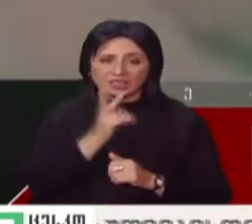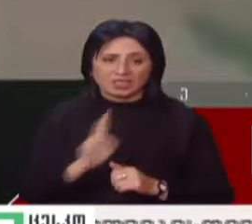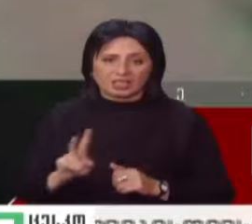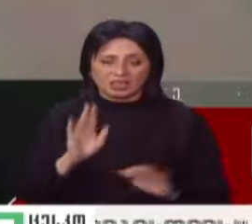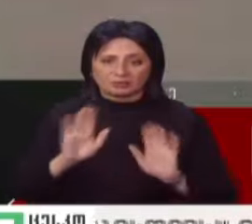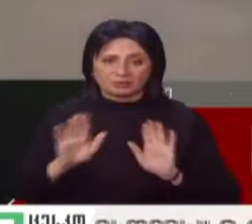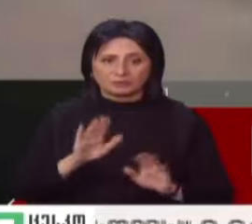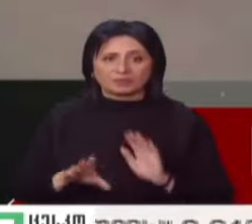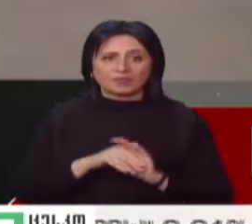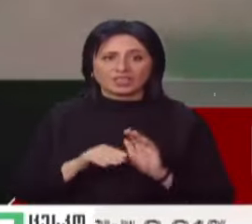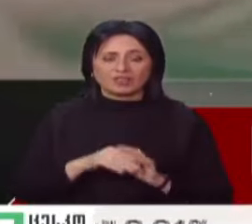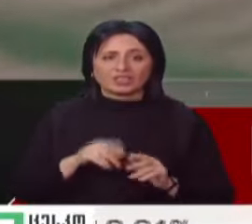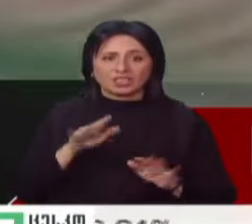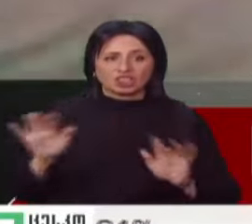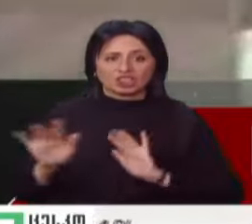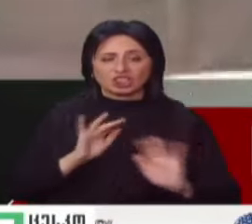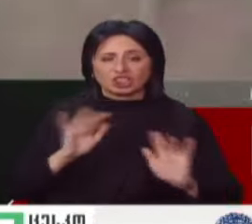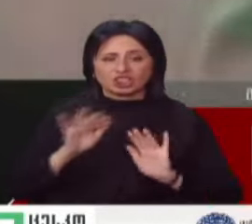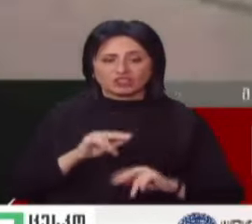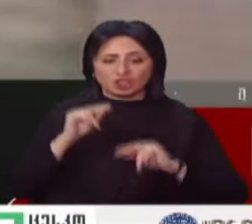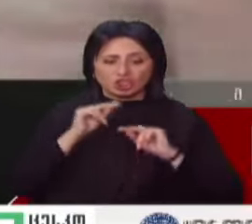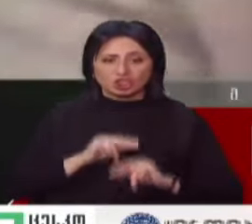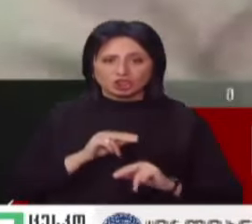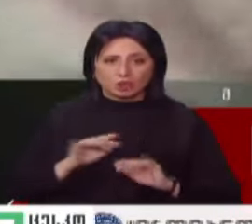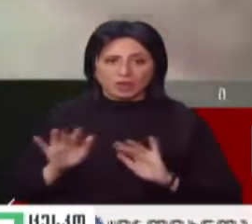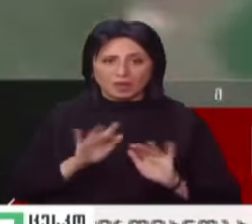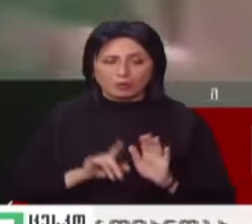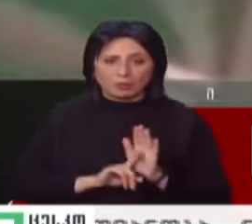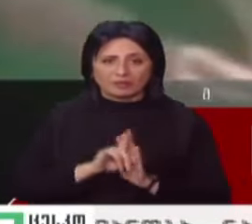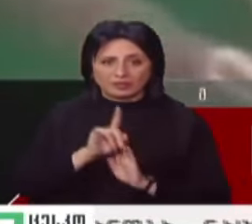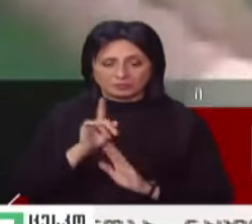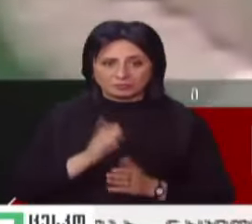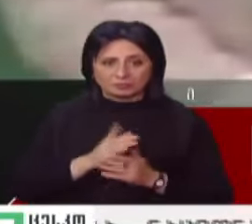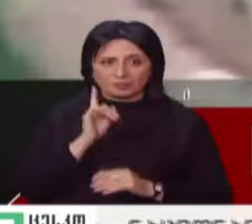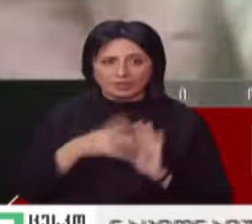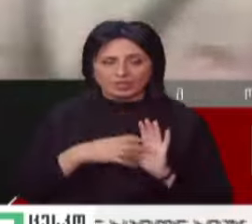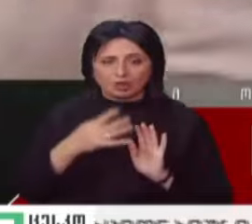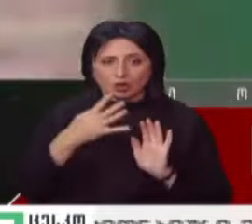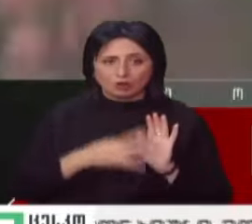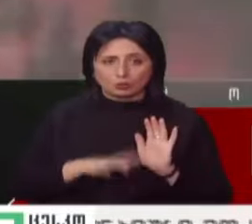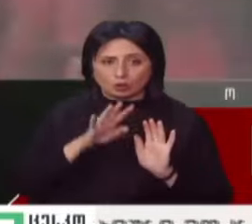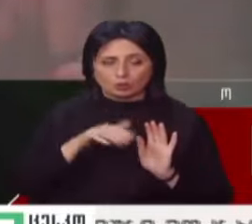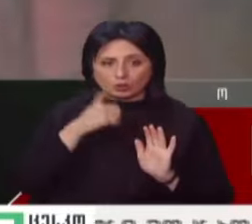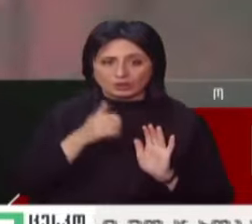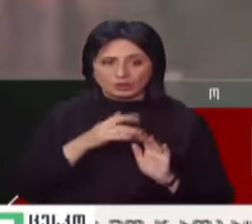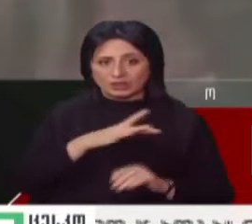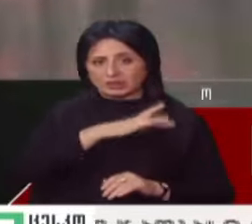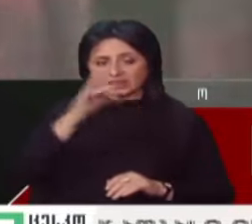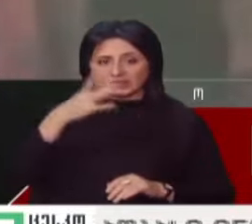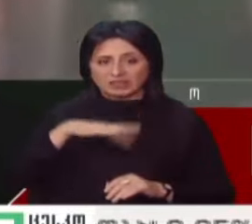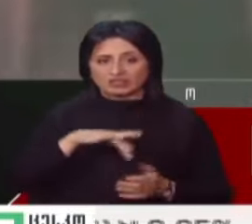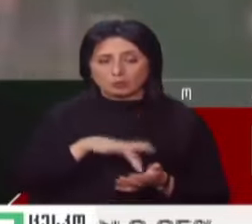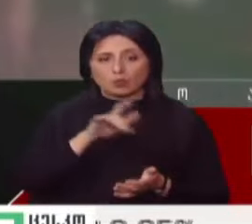მართავდა. Არჩევნები დიდი შემოქმედებითი და შრომითი აღმავლობის ვითარებაში მიმდინარეობს. 1985 წელს საბჭოთა